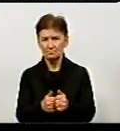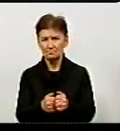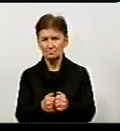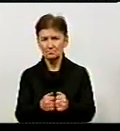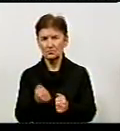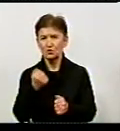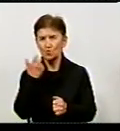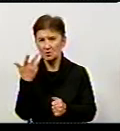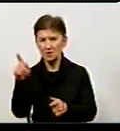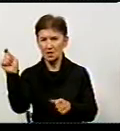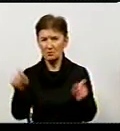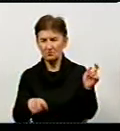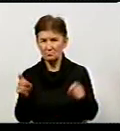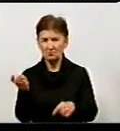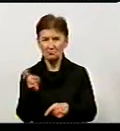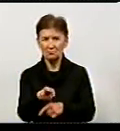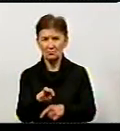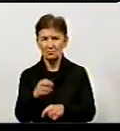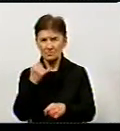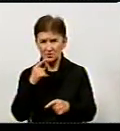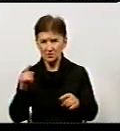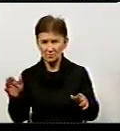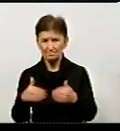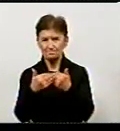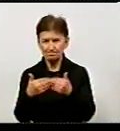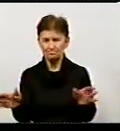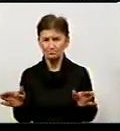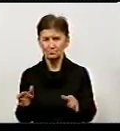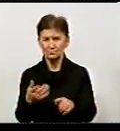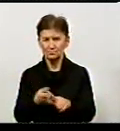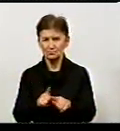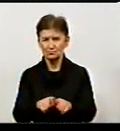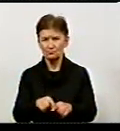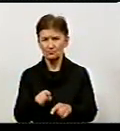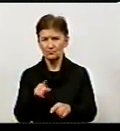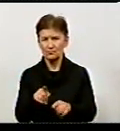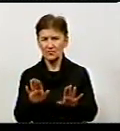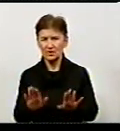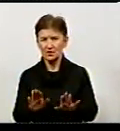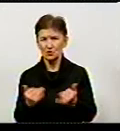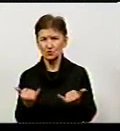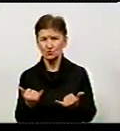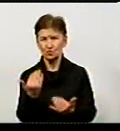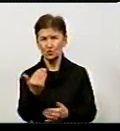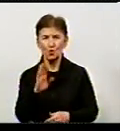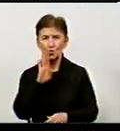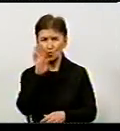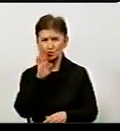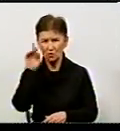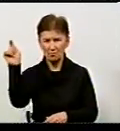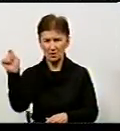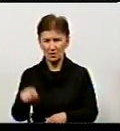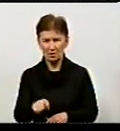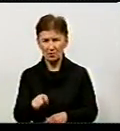Ми прибігли. Підняли міліцію, МЧС. Я тільки сьогодні приїхав утром, то